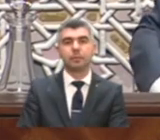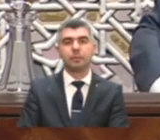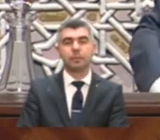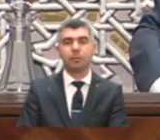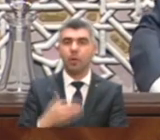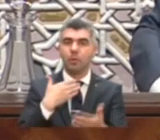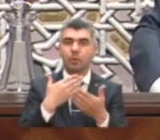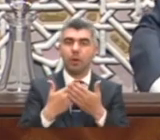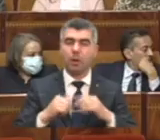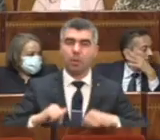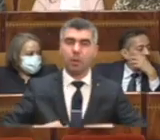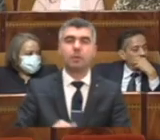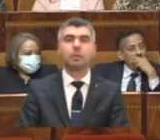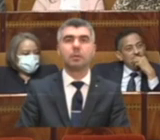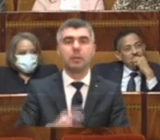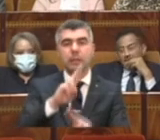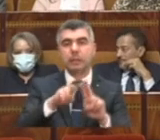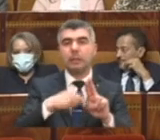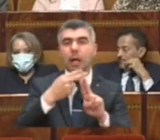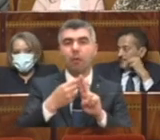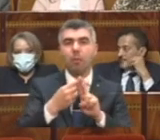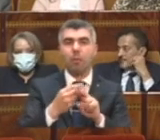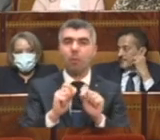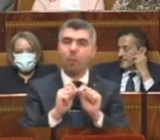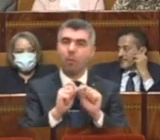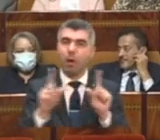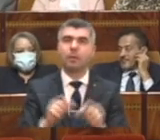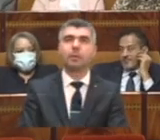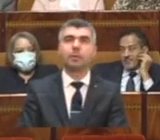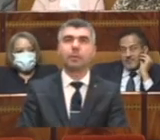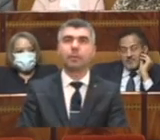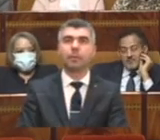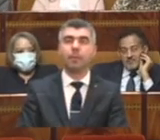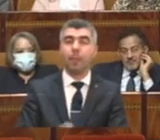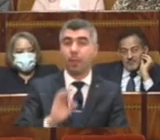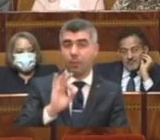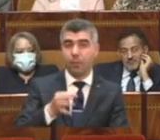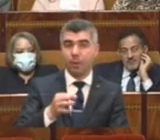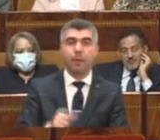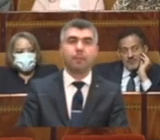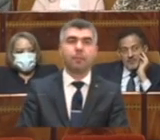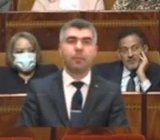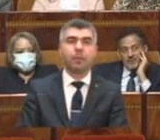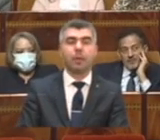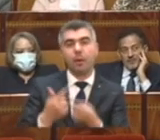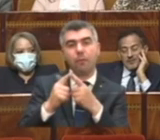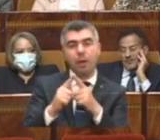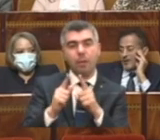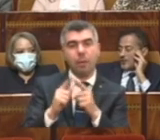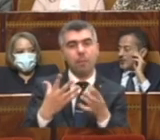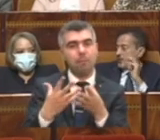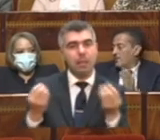شكرا السيدة الوزيرة على الجواب الصريح والمقنع. أكيد السيدة الوزيرة بأنه هناك عدة